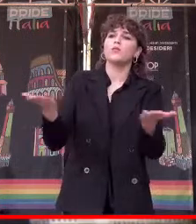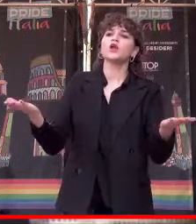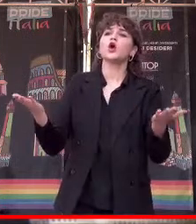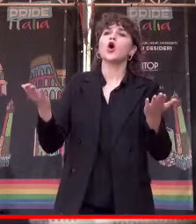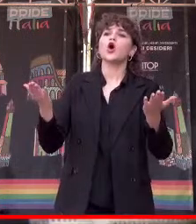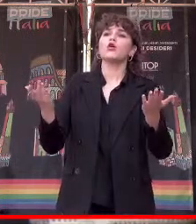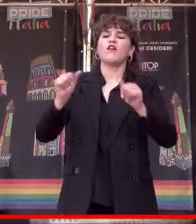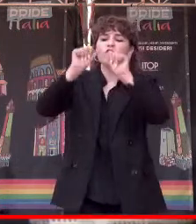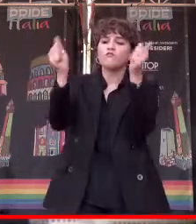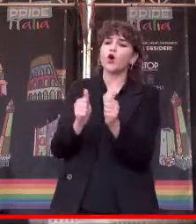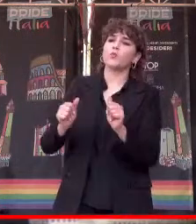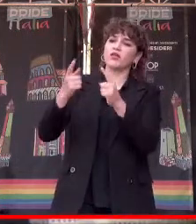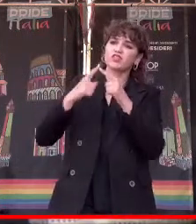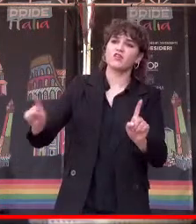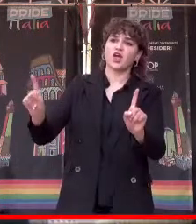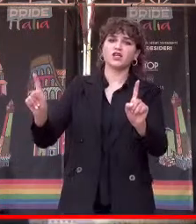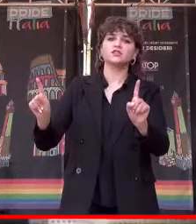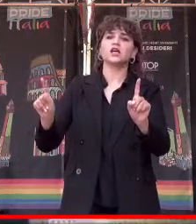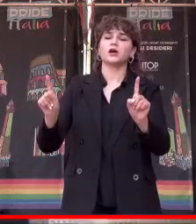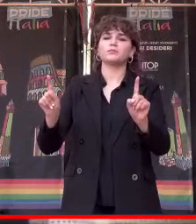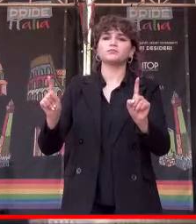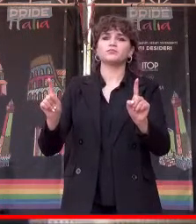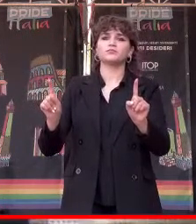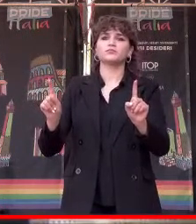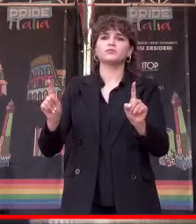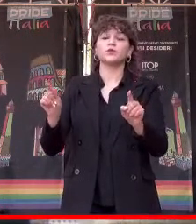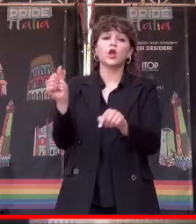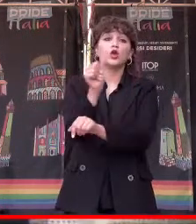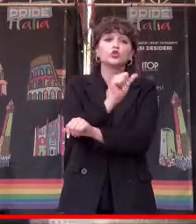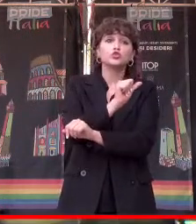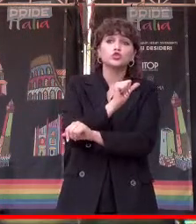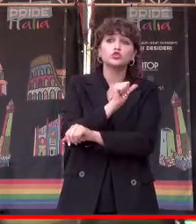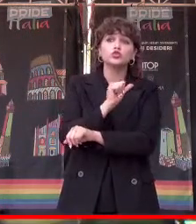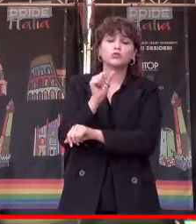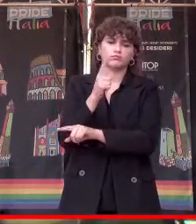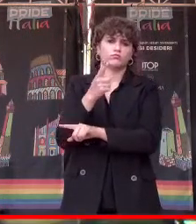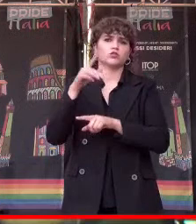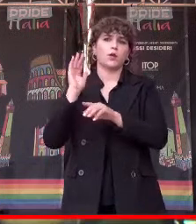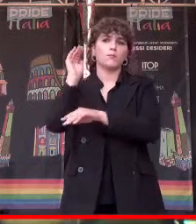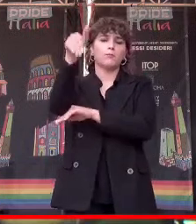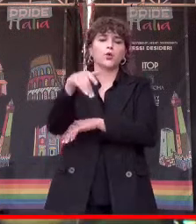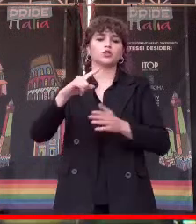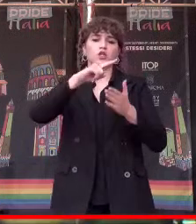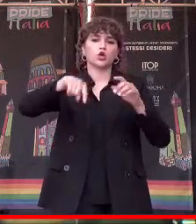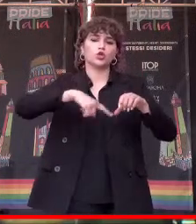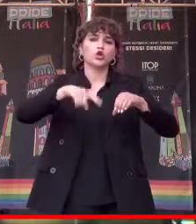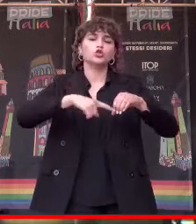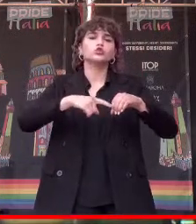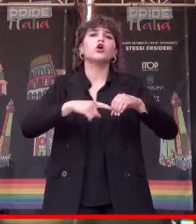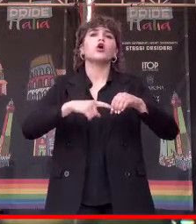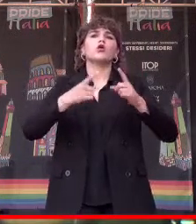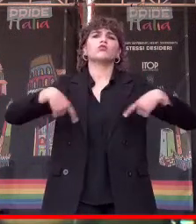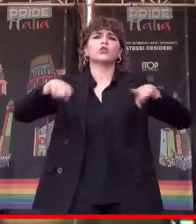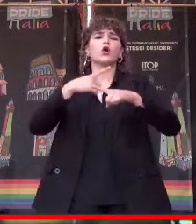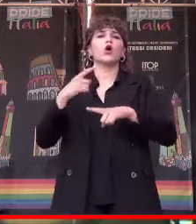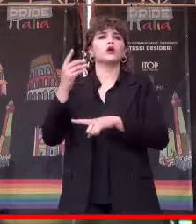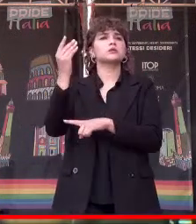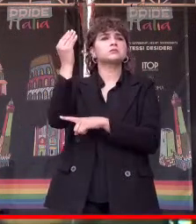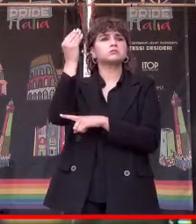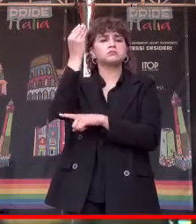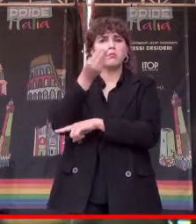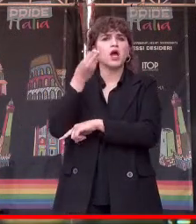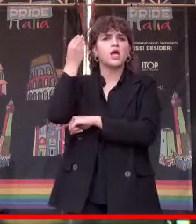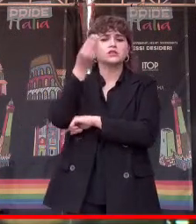perché poi non solo almeno a Monterotondo ci siamo interrogati sui luoghi, sulla fruibilità